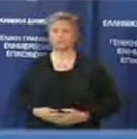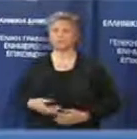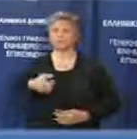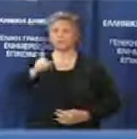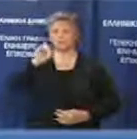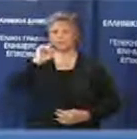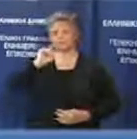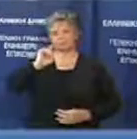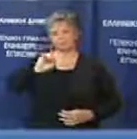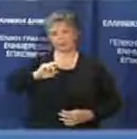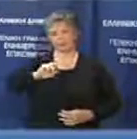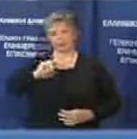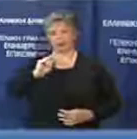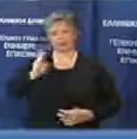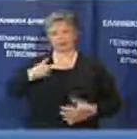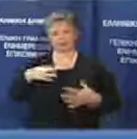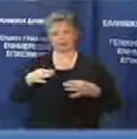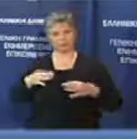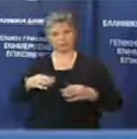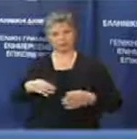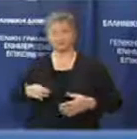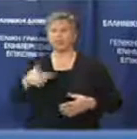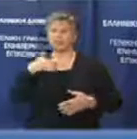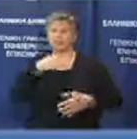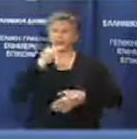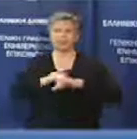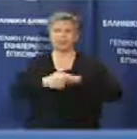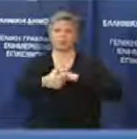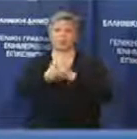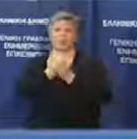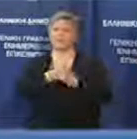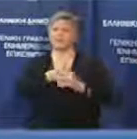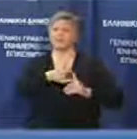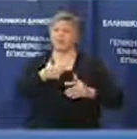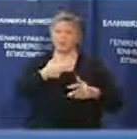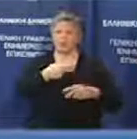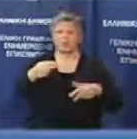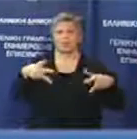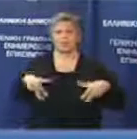αντικειμενικά και όχι μόνο για την κυβέρνηση, αλλά νομίζω και για